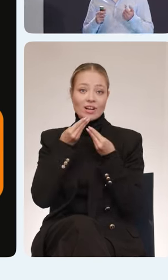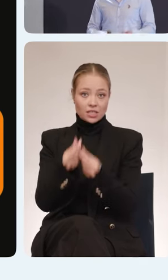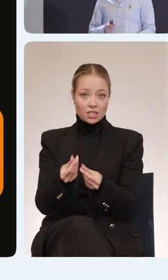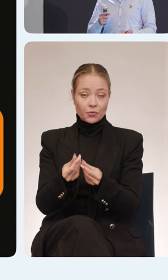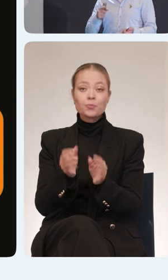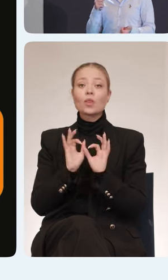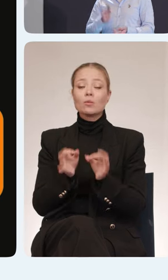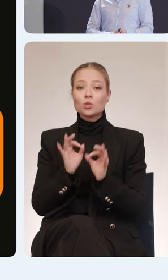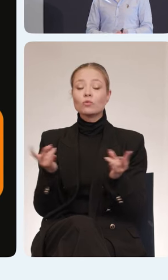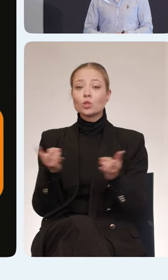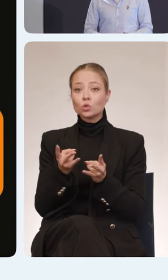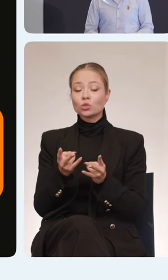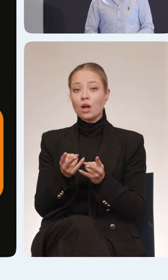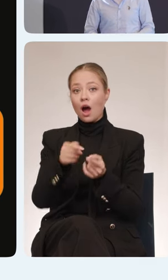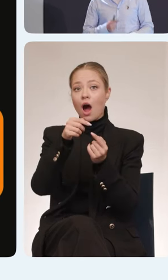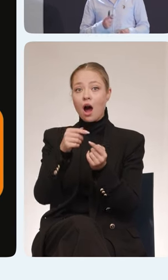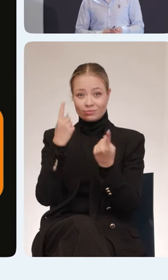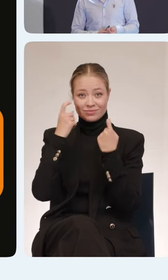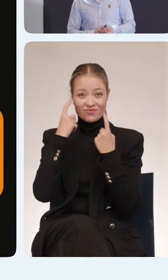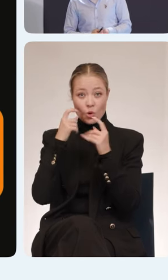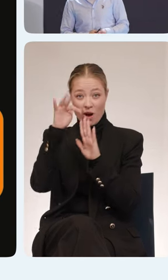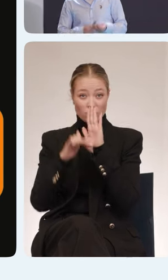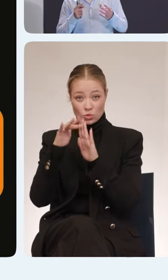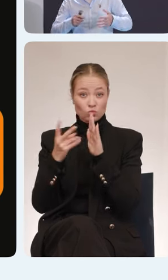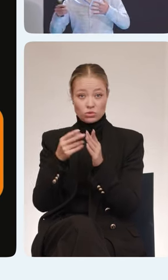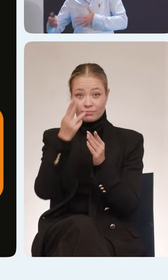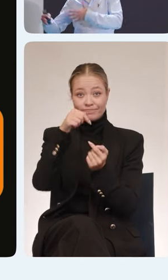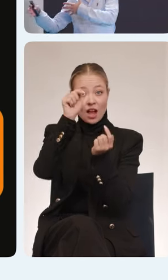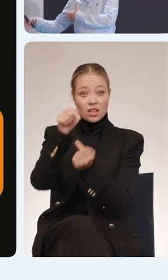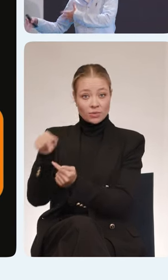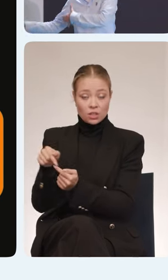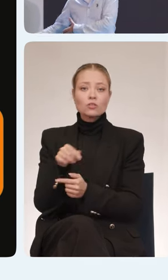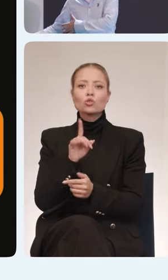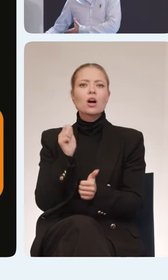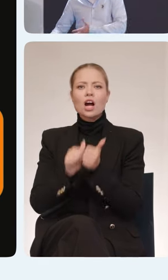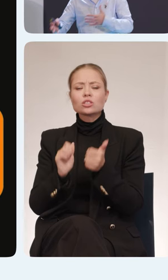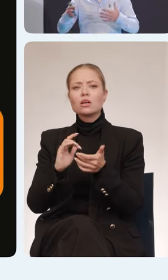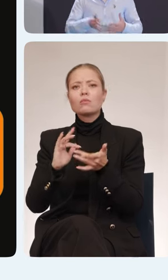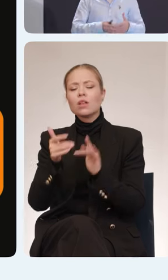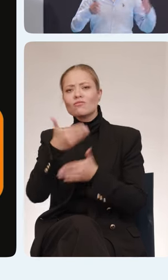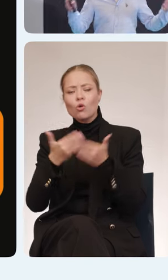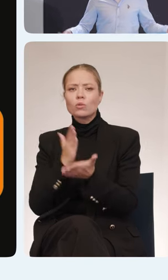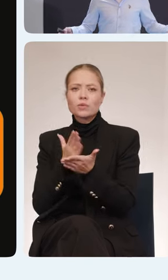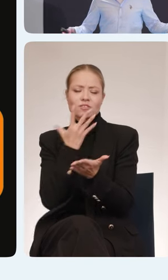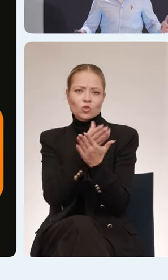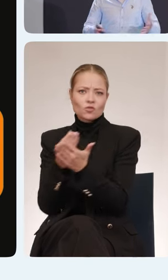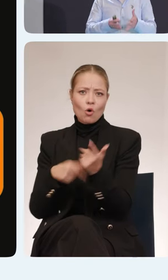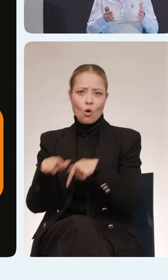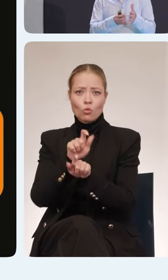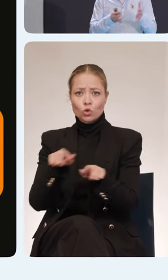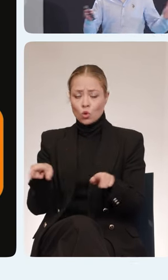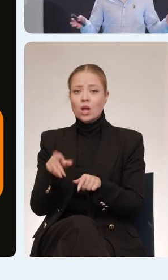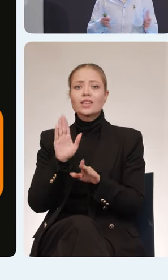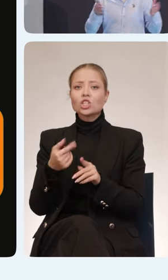воздействовать. Безусловно, надо адаптировать контент, да, надо понимать, что каждая платформа имеет свою аудиторию. Даже если эта аудитория